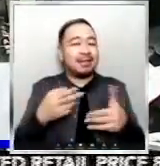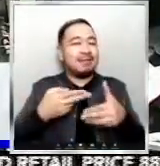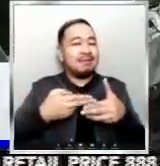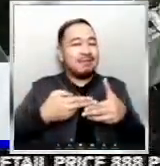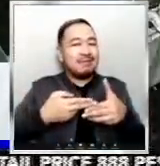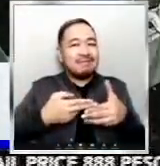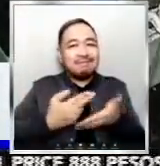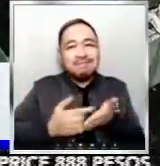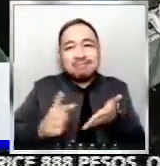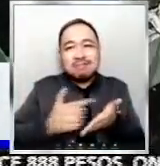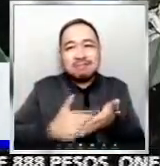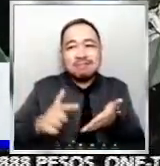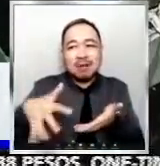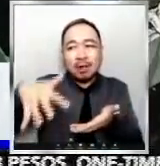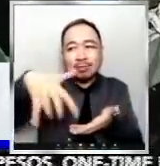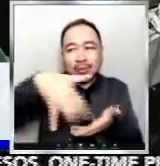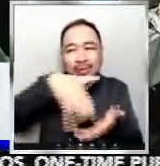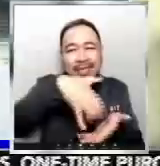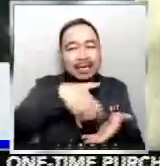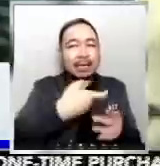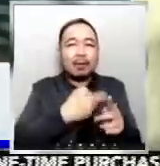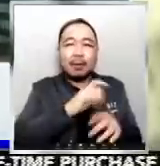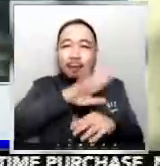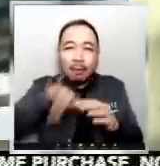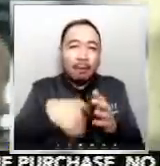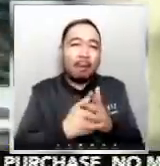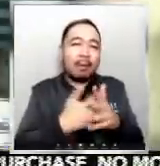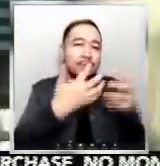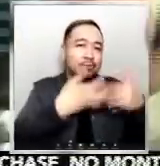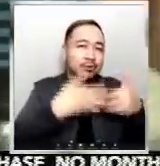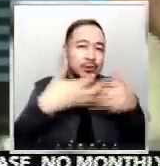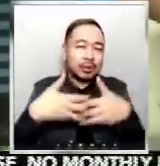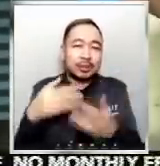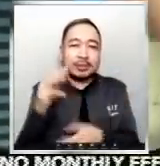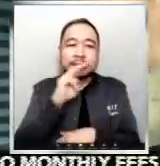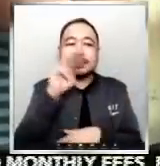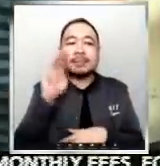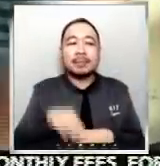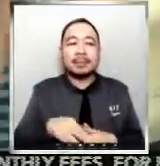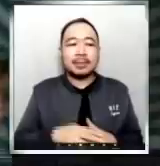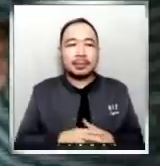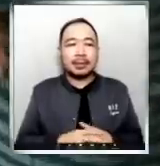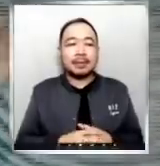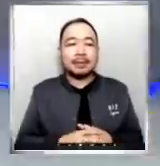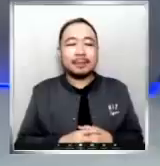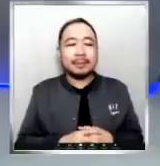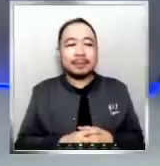sa lahat ng pumping station sa Metro Manila. June Veneracion, Nakatutok, 24 Oras.